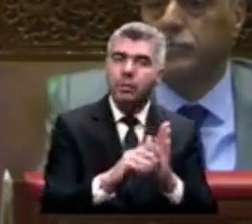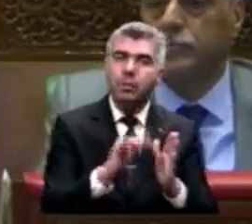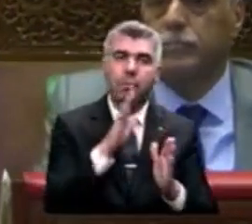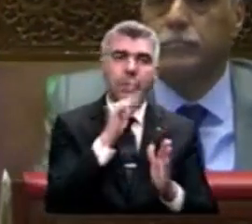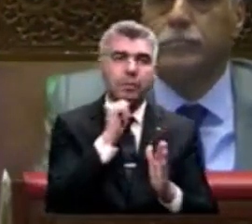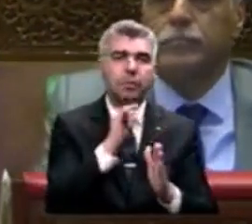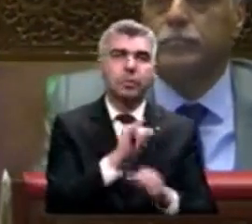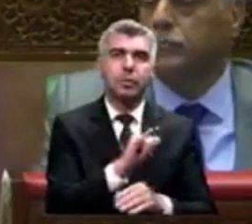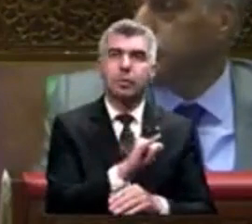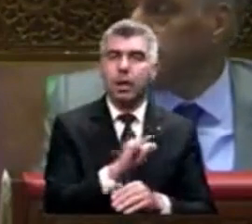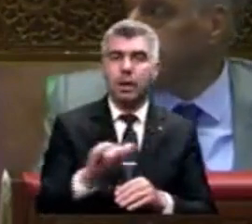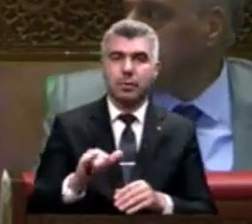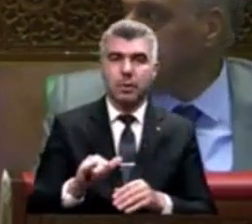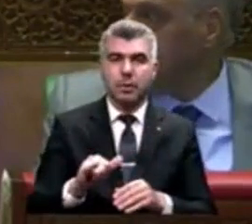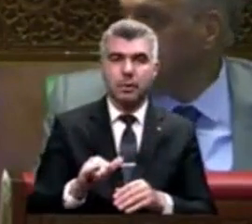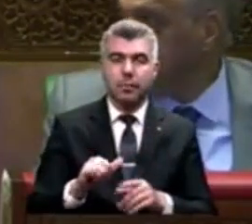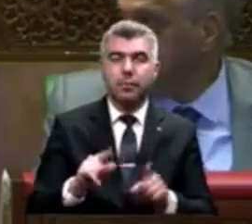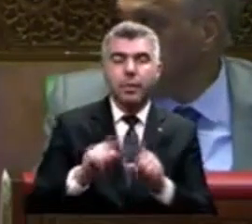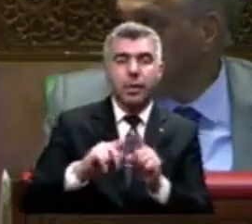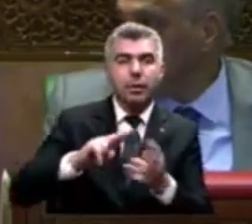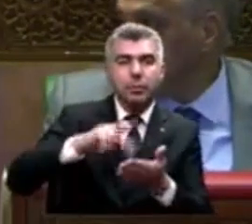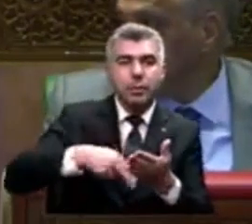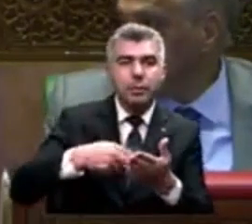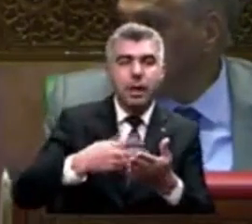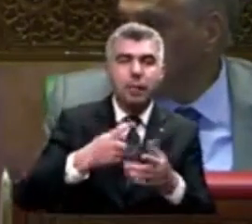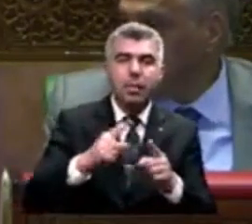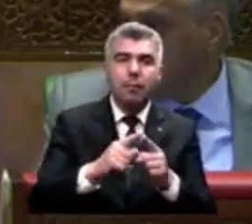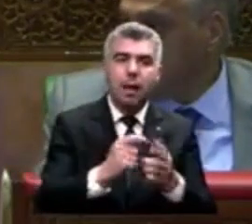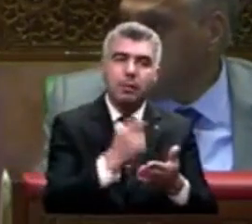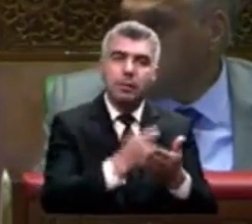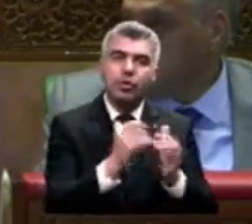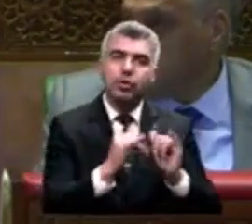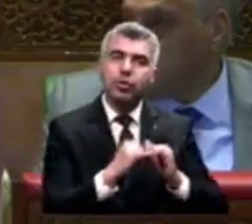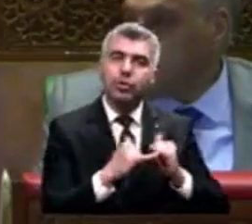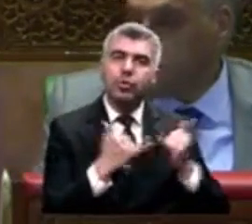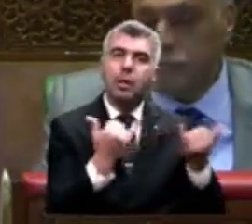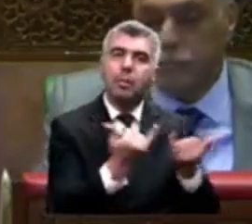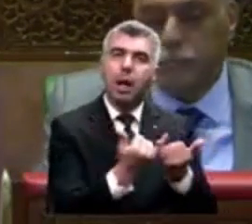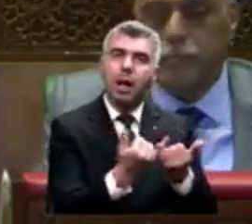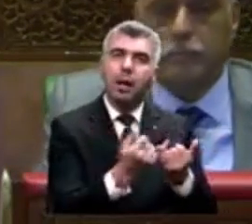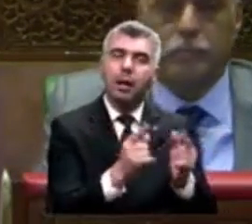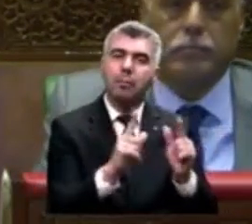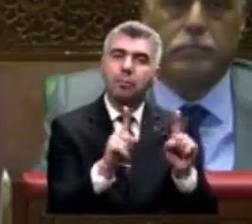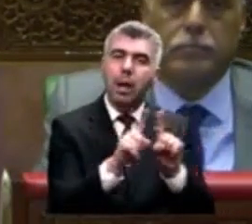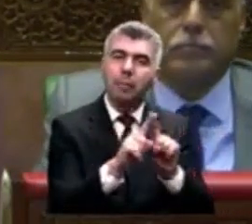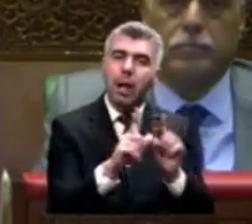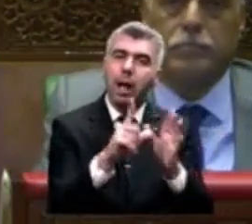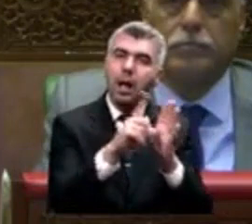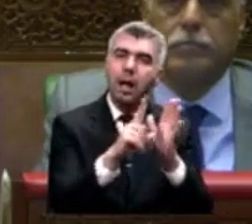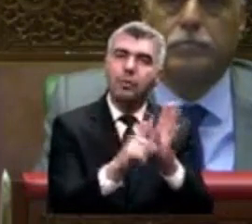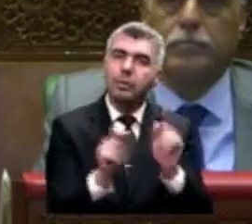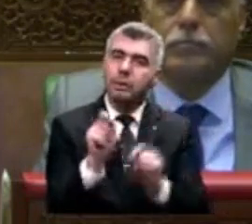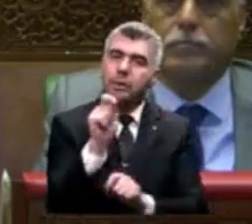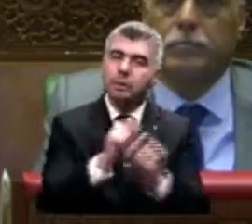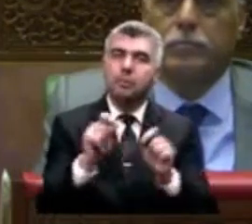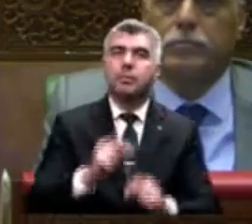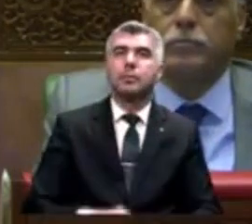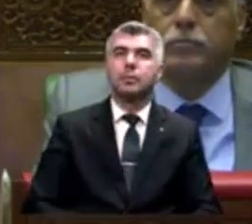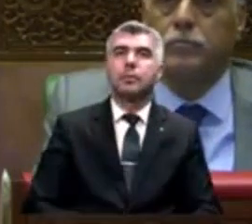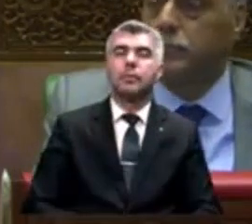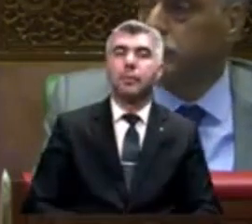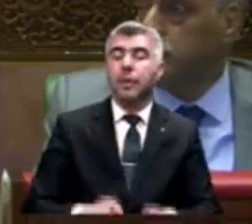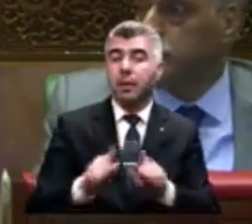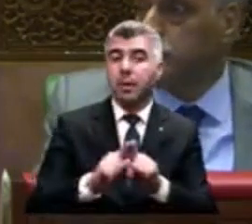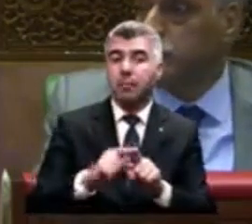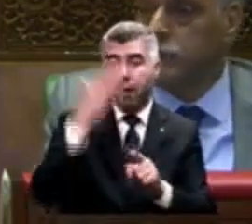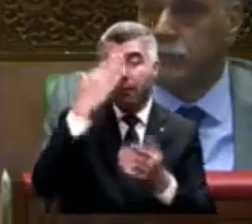التوقيع على محضر 14 يناير لمبادئ المؤطرة للنظام الأساسي. وبالتالي خصنا